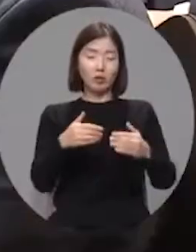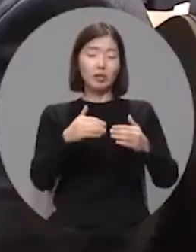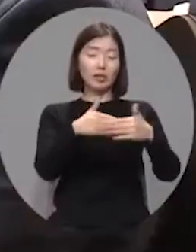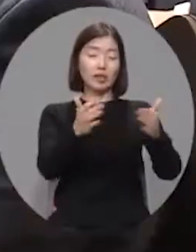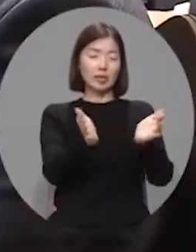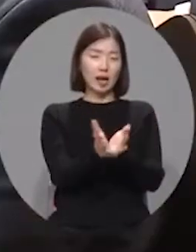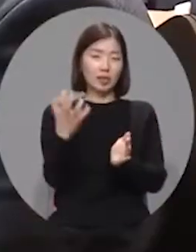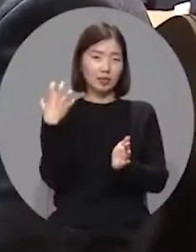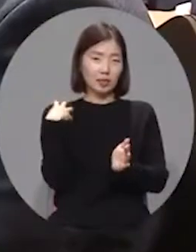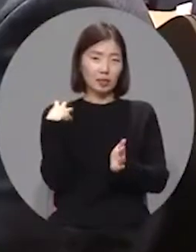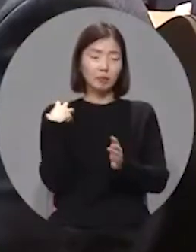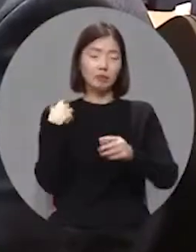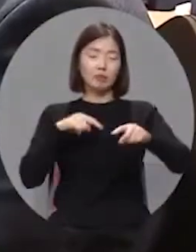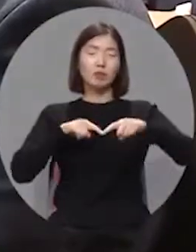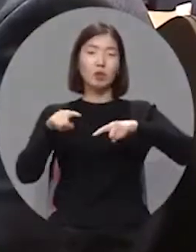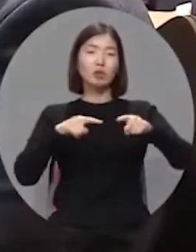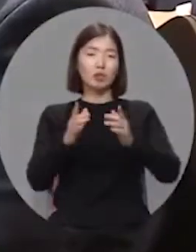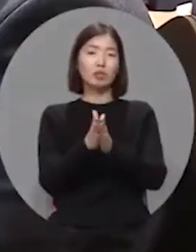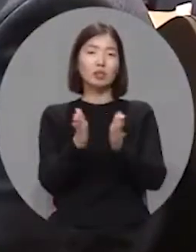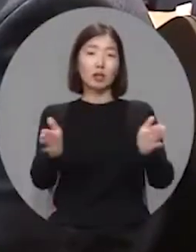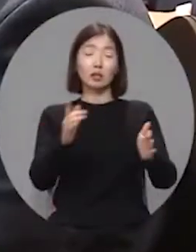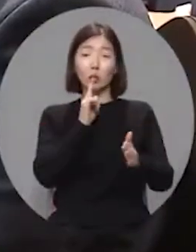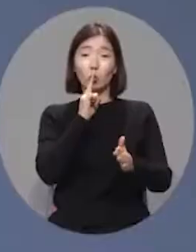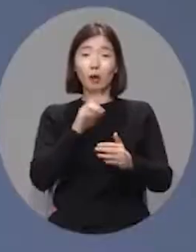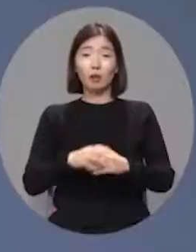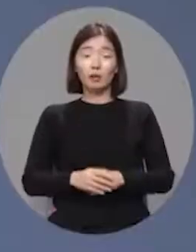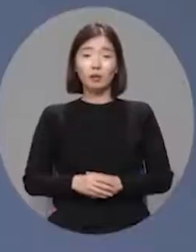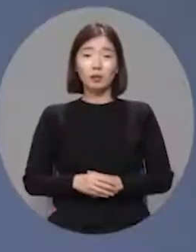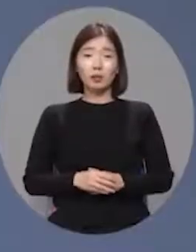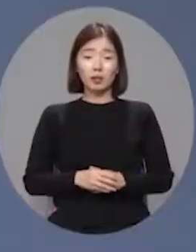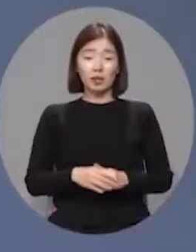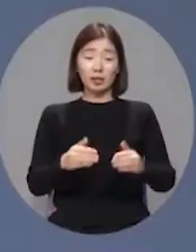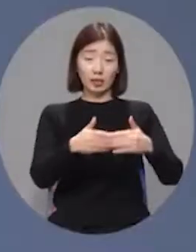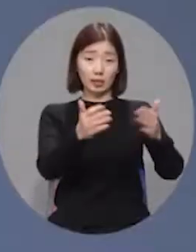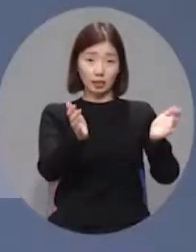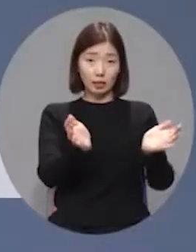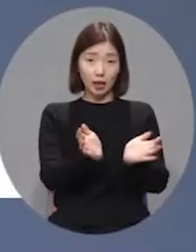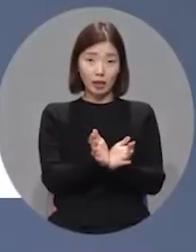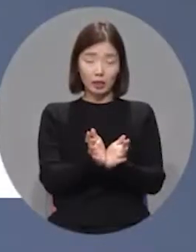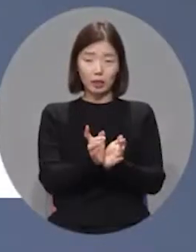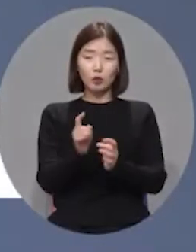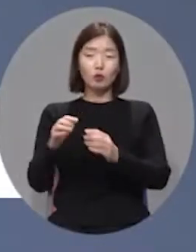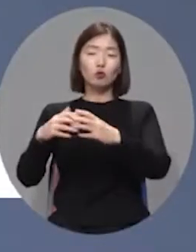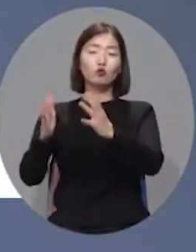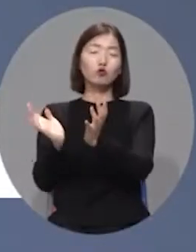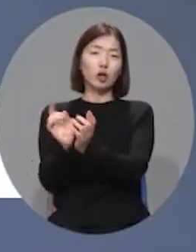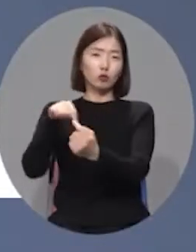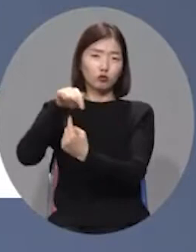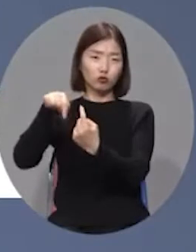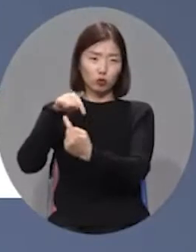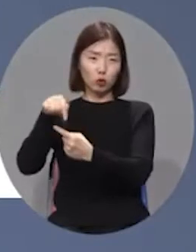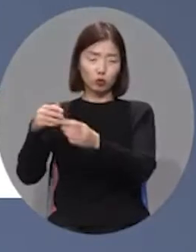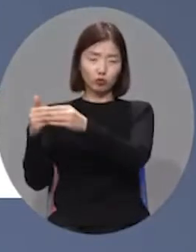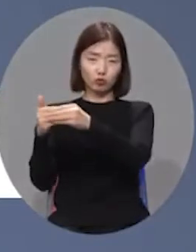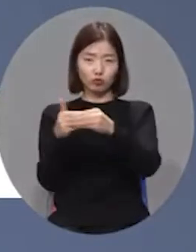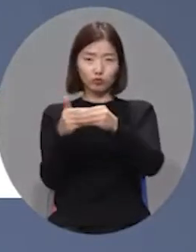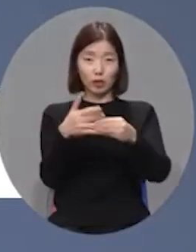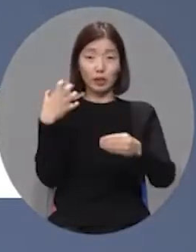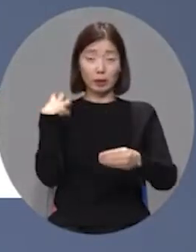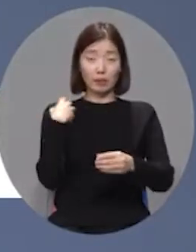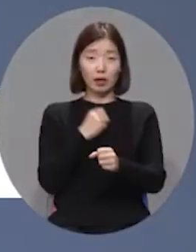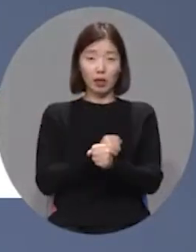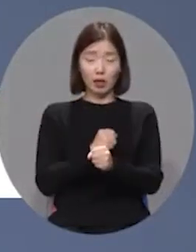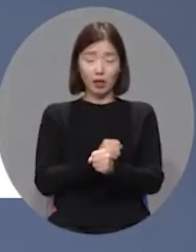책임 정치를 실현하겠다고 밝혔습니다. 정당이 국가 운영의 주도적 역할을